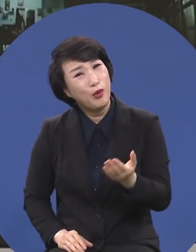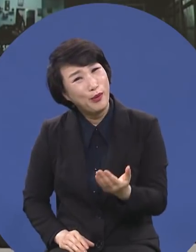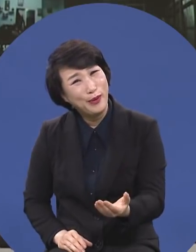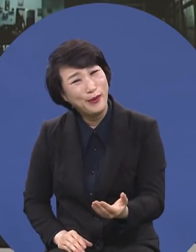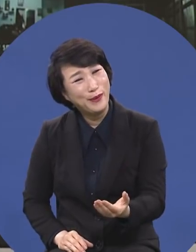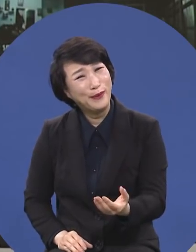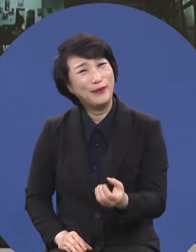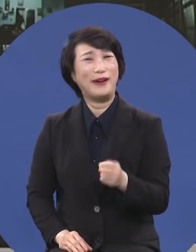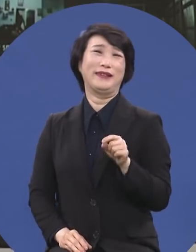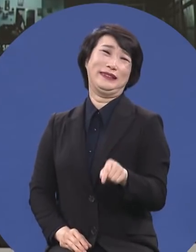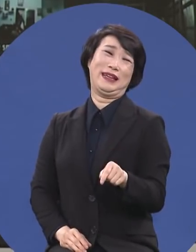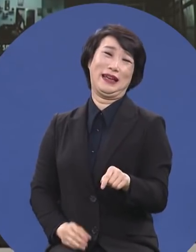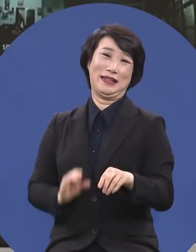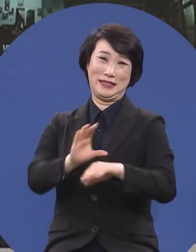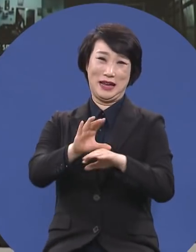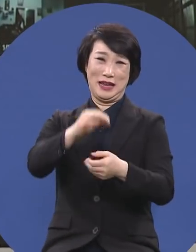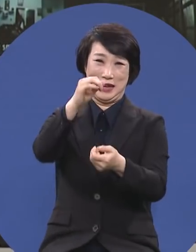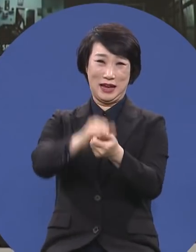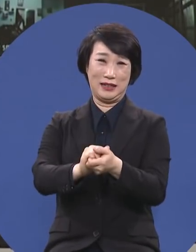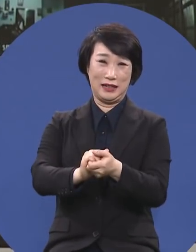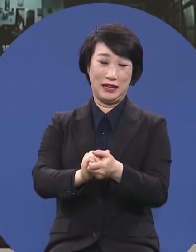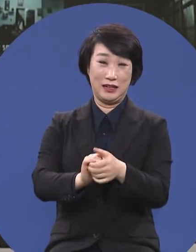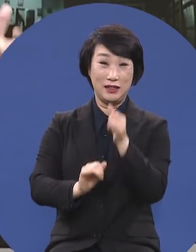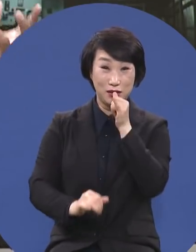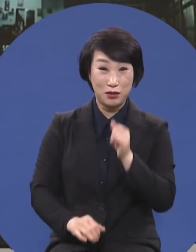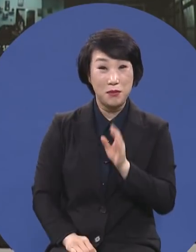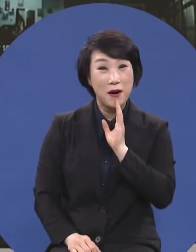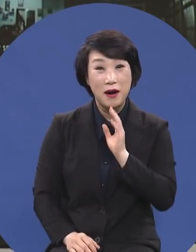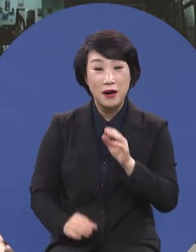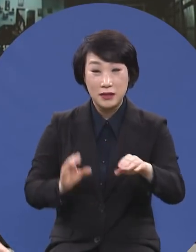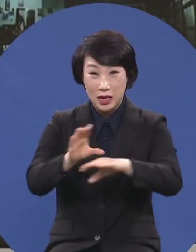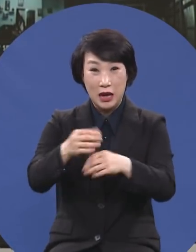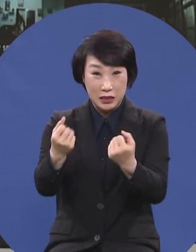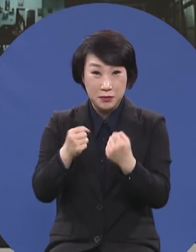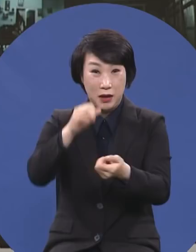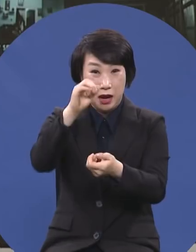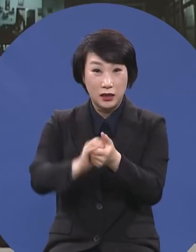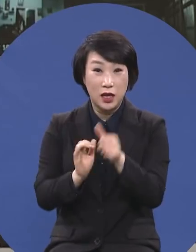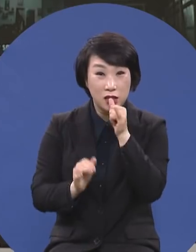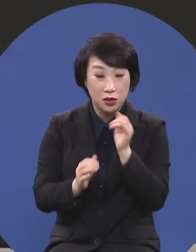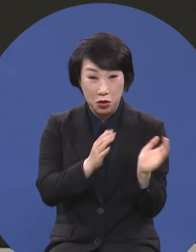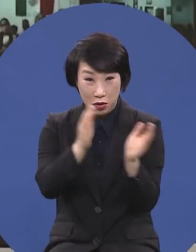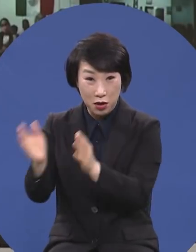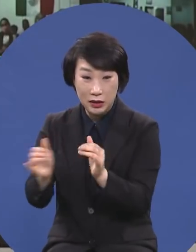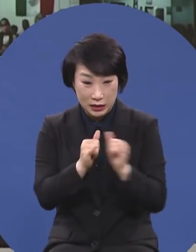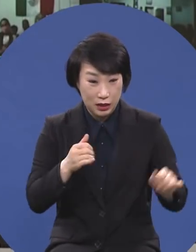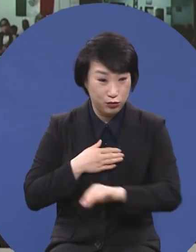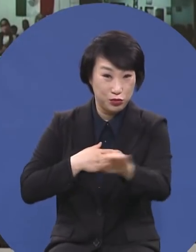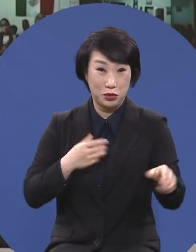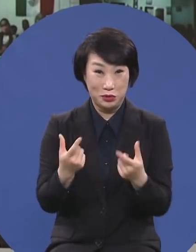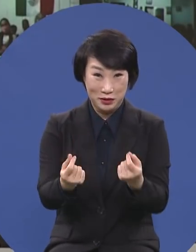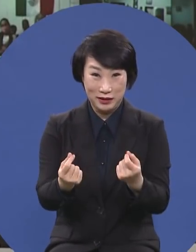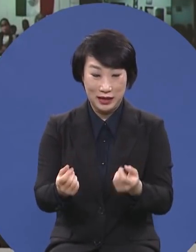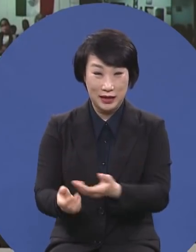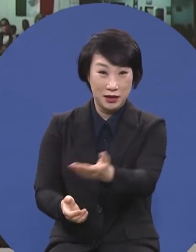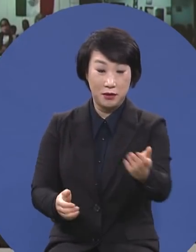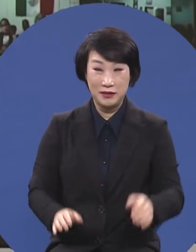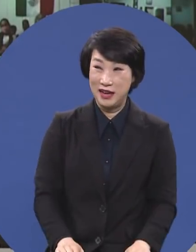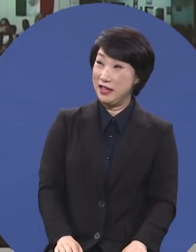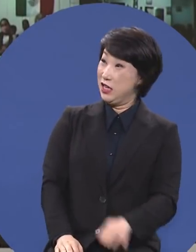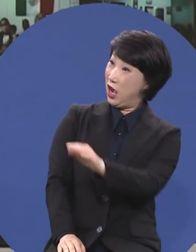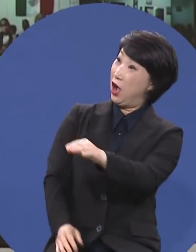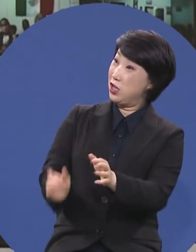됩니다. 이게 자동차의 한계예요. 자동차의 한계. 우리 인간도 야 예수